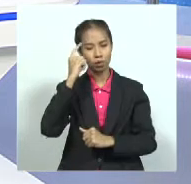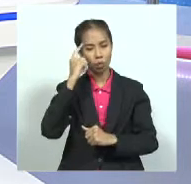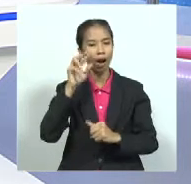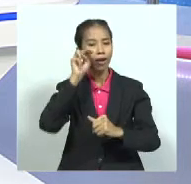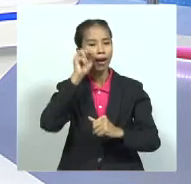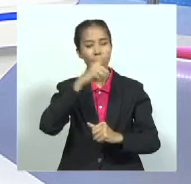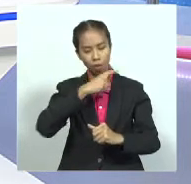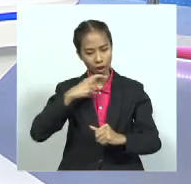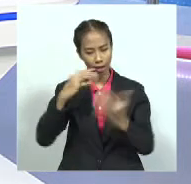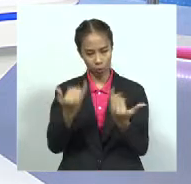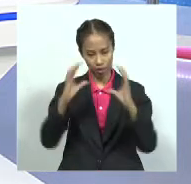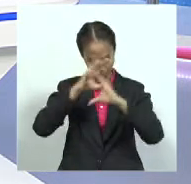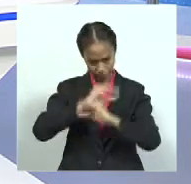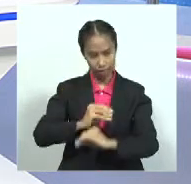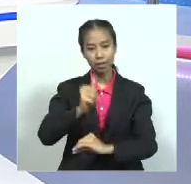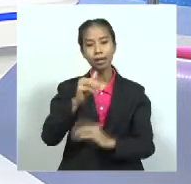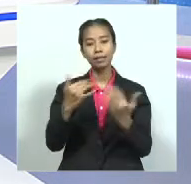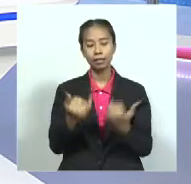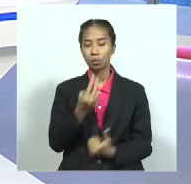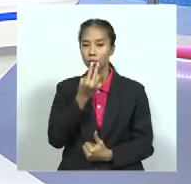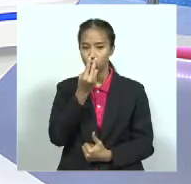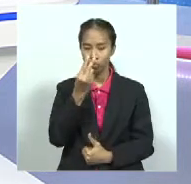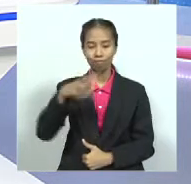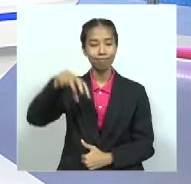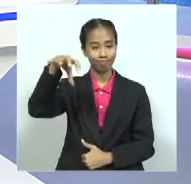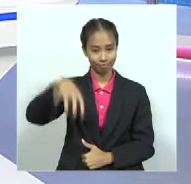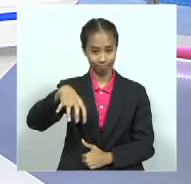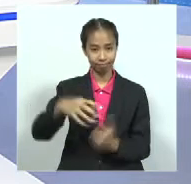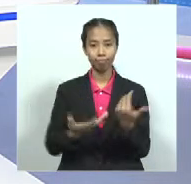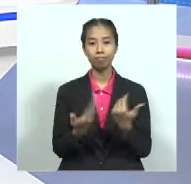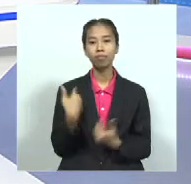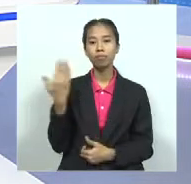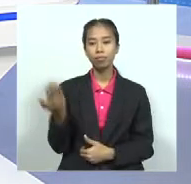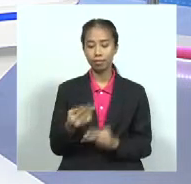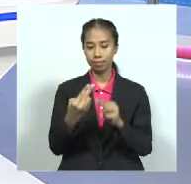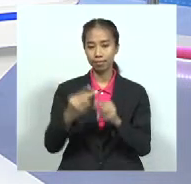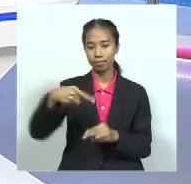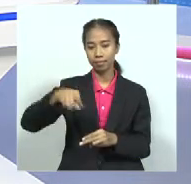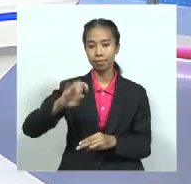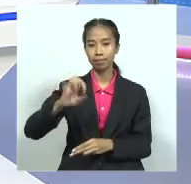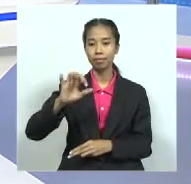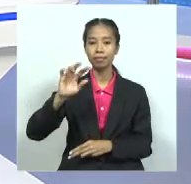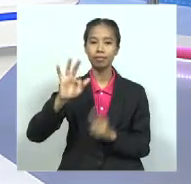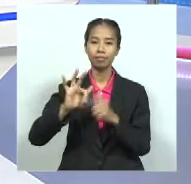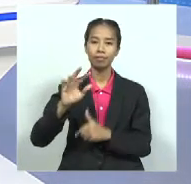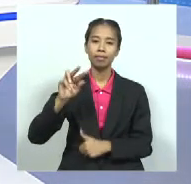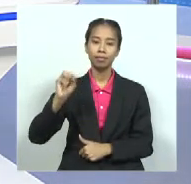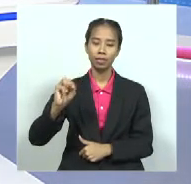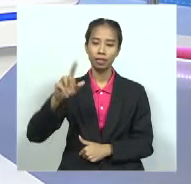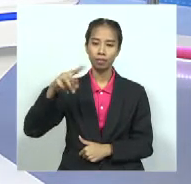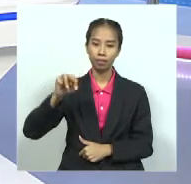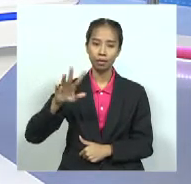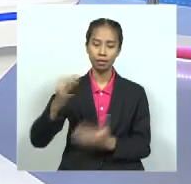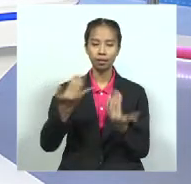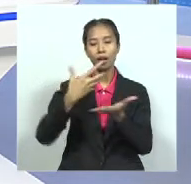ระบายน้ำไปได้ในช่วงค่ำวันนี้ไปดูบรรยากาศล่าสุดสถานการณ์ล่าสุดจากคุณปิ่นมณีนาควารีรายงานสดจากเขตเทศบ